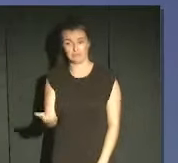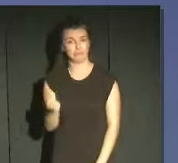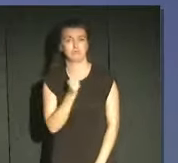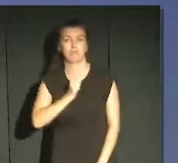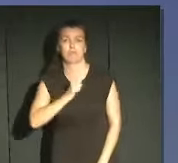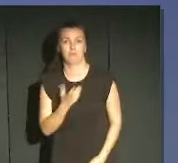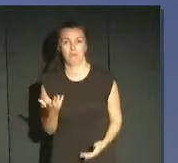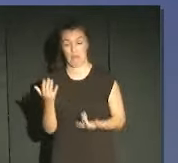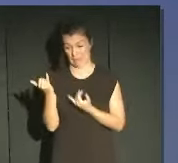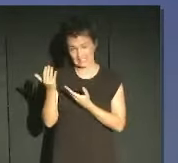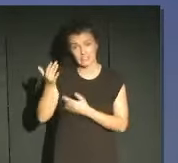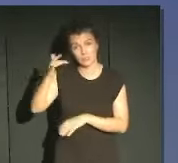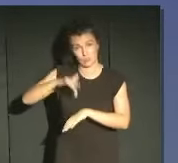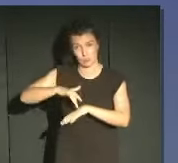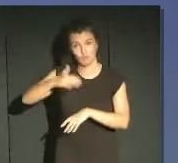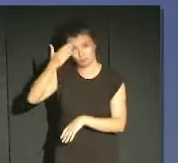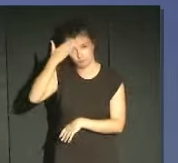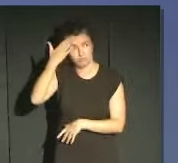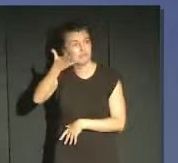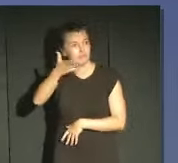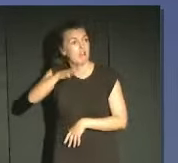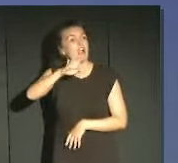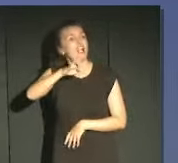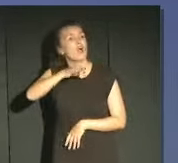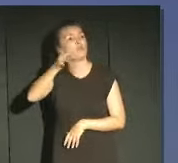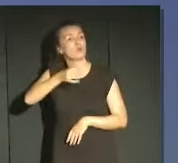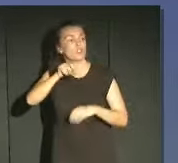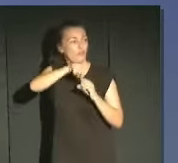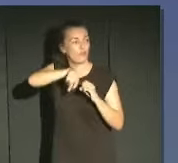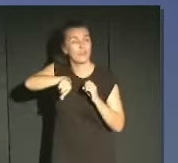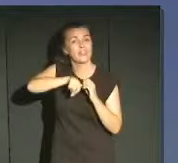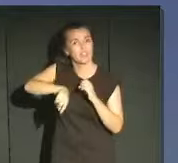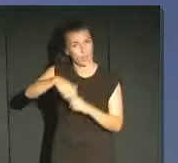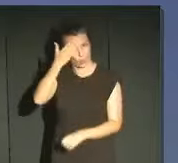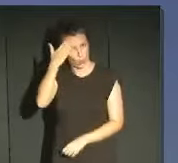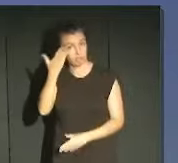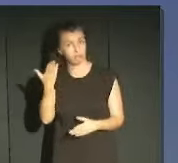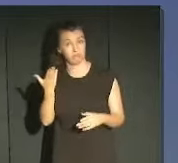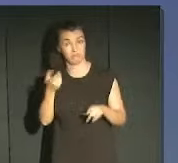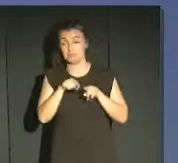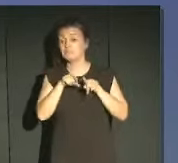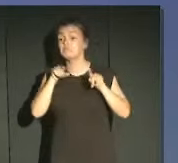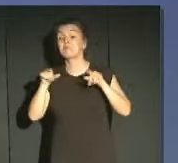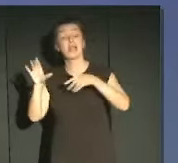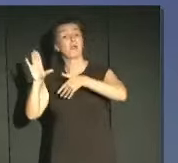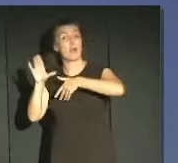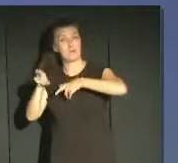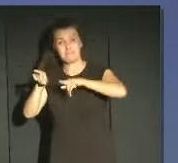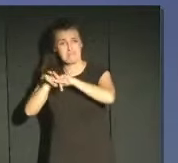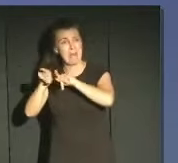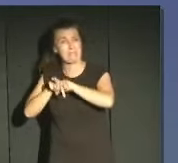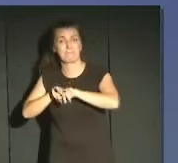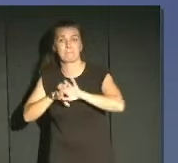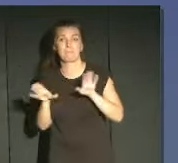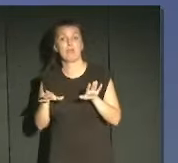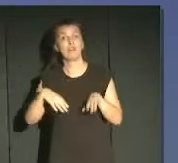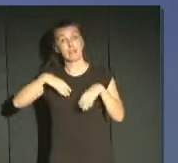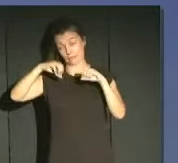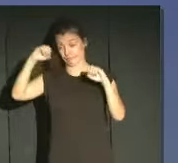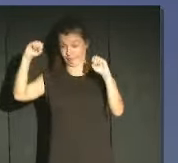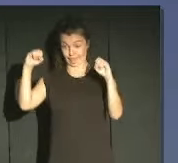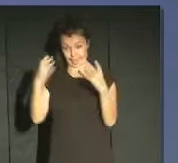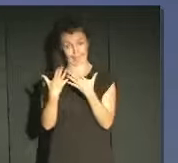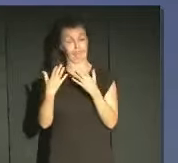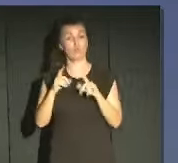Martinique vous l'avez un peu avec 40 % des fuites dans les canalisations en Guadeloupe il l'ont énormément et ça ne tombe pas du ciel en